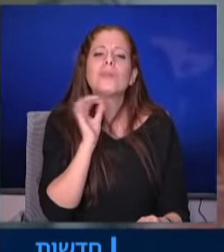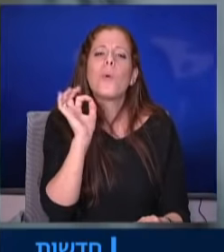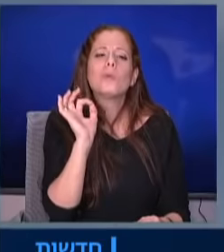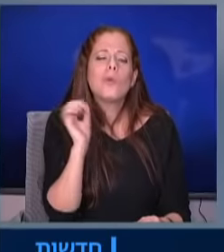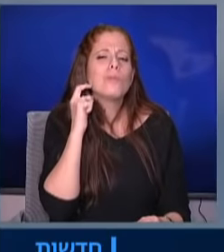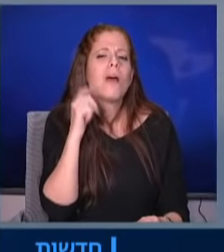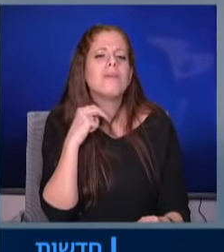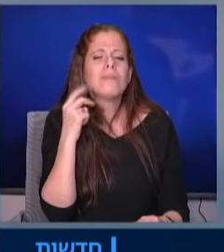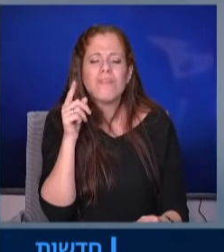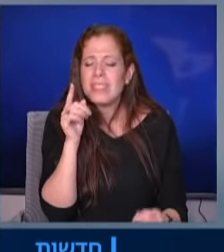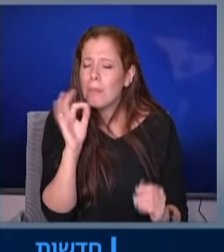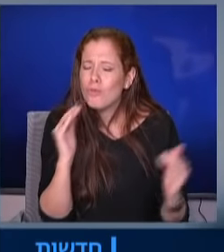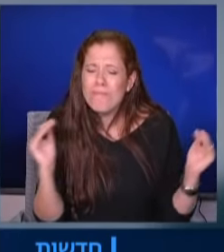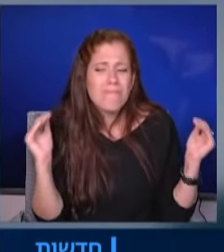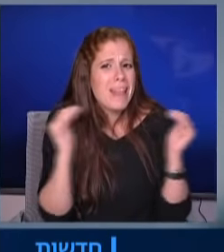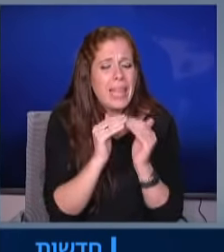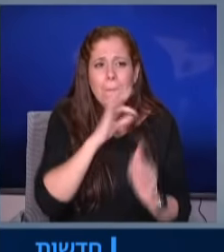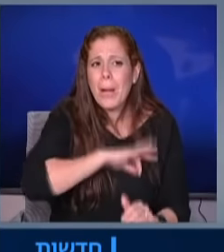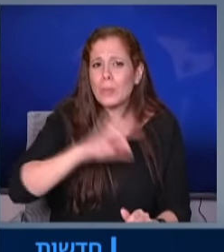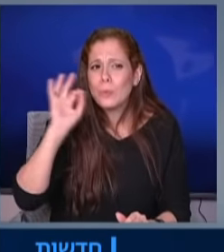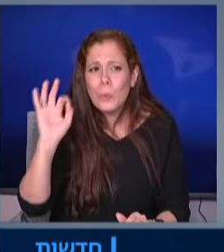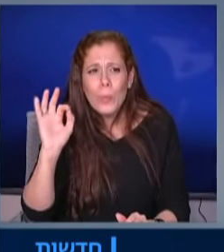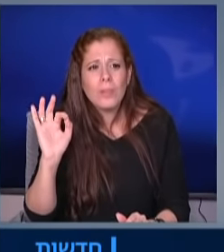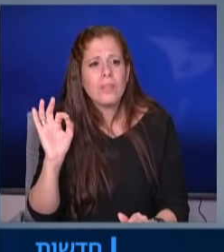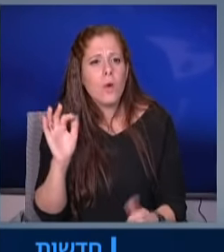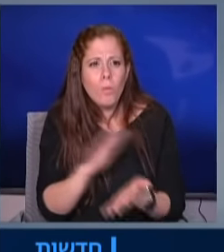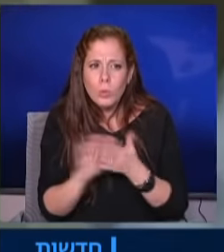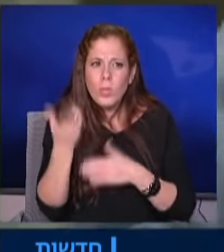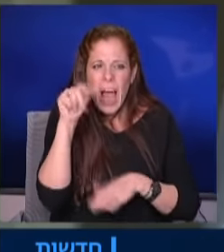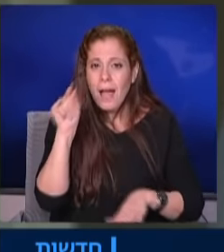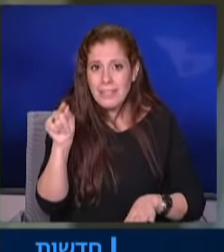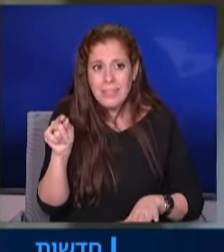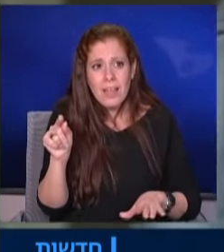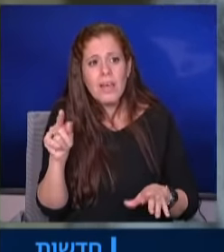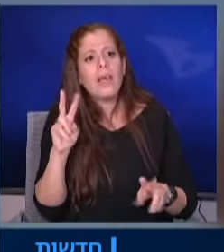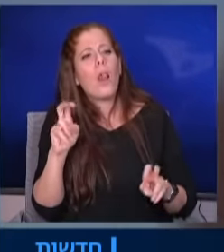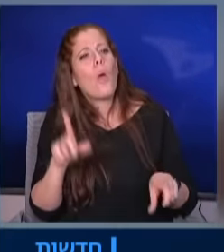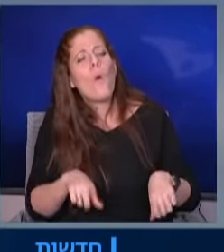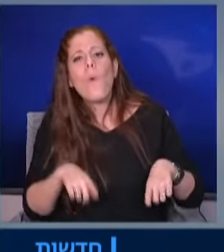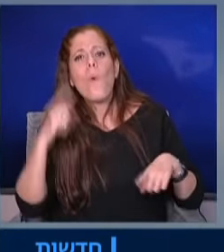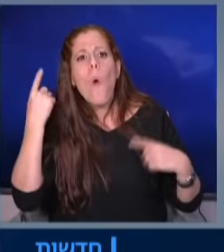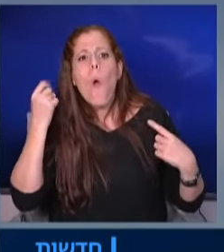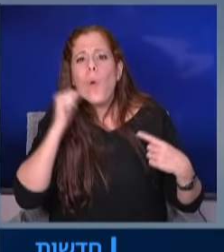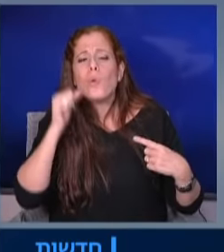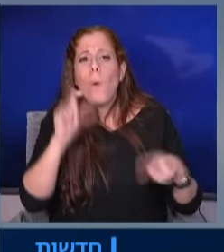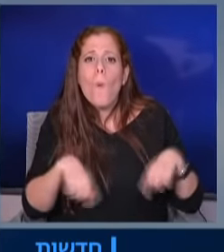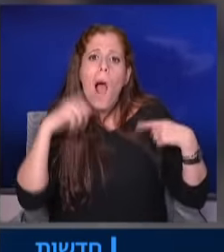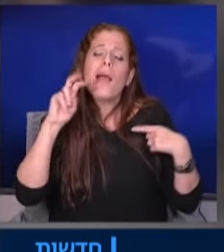כל כך מתאים לאישיות ללכת כמו רוקסטאר. הוא פשוט היה כזה, כאילו כל יום הוא חי, כאילו מחר נגמר.